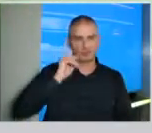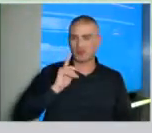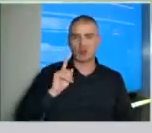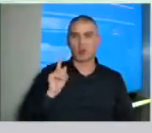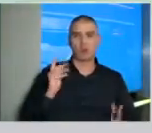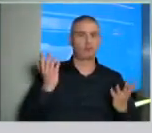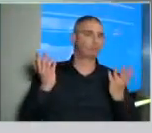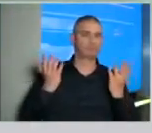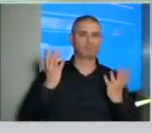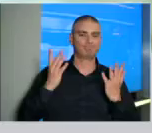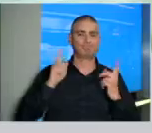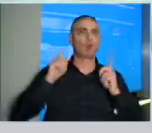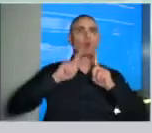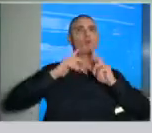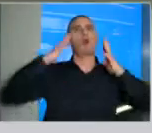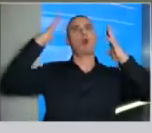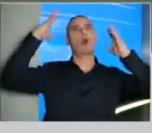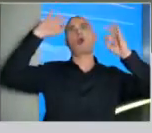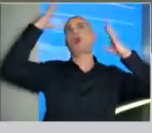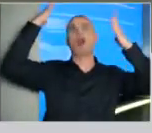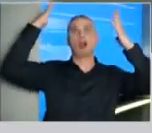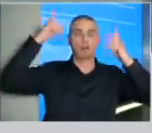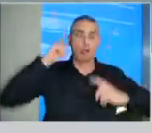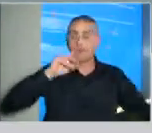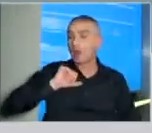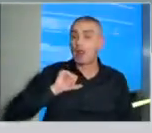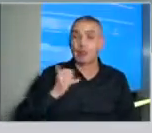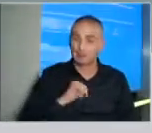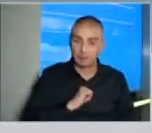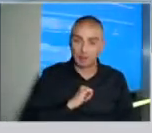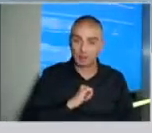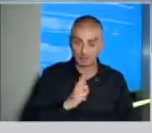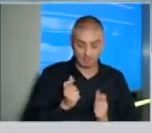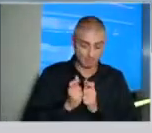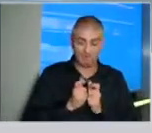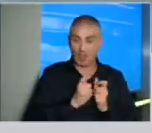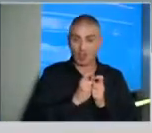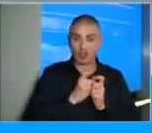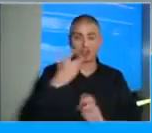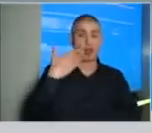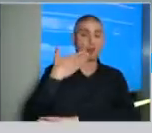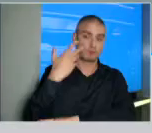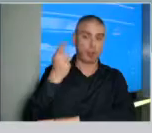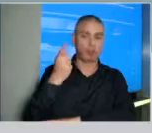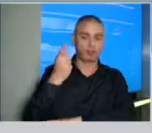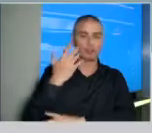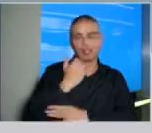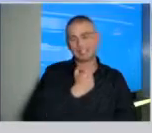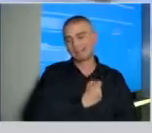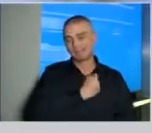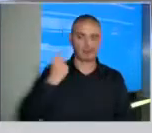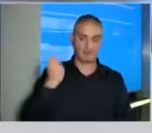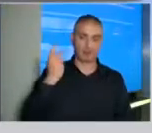כך אלוהים, והדבר הכי מעניין שדווקא המפלגות הלאומיות, הלאומניות הייתי